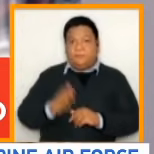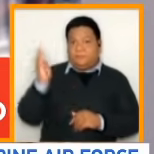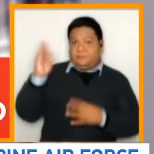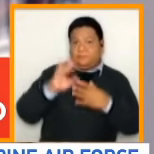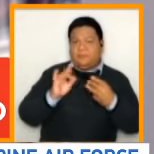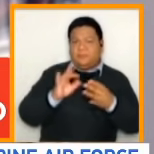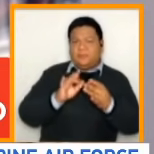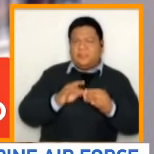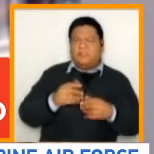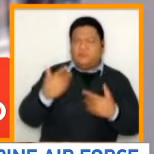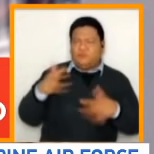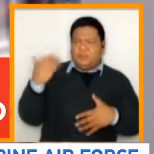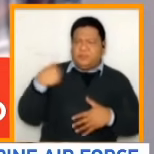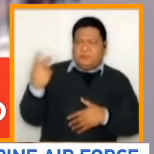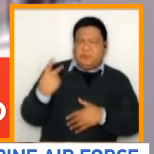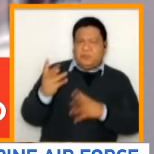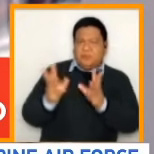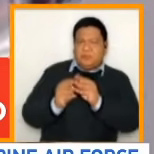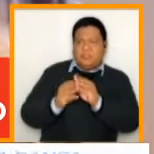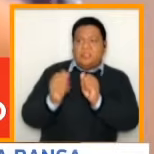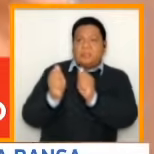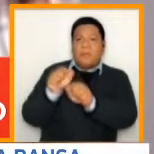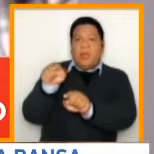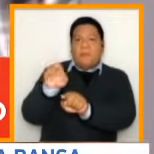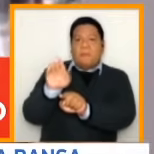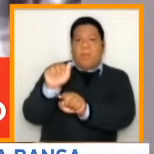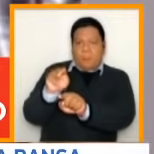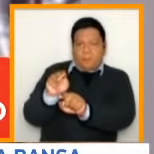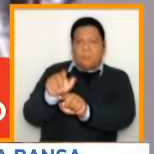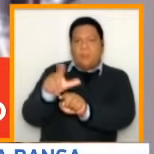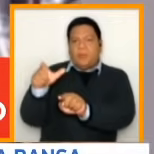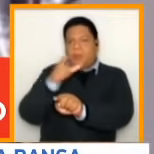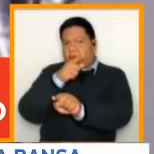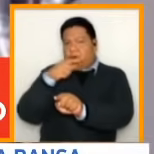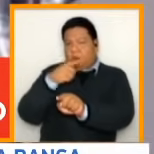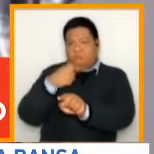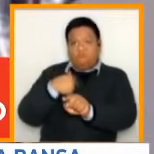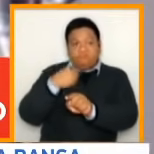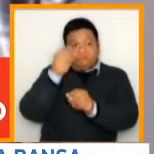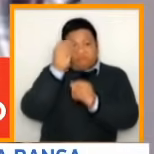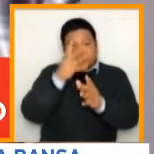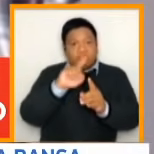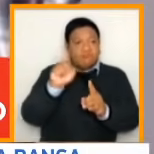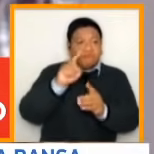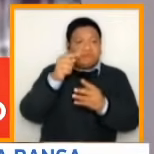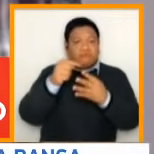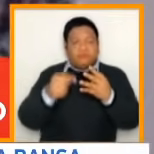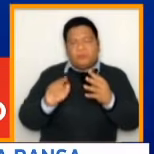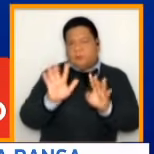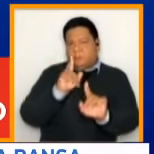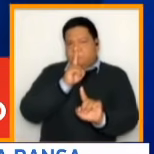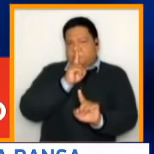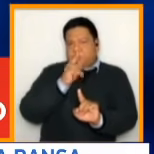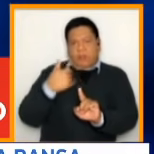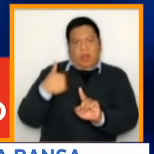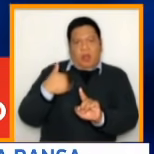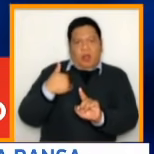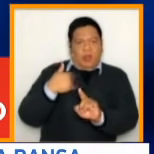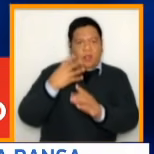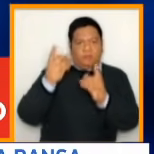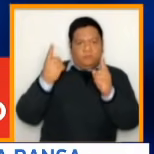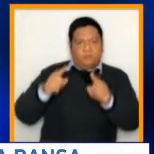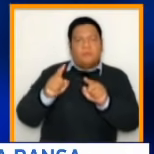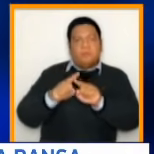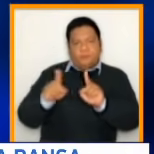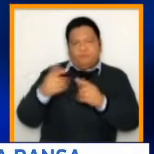kasi nga wala naman ng authority sa kanya para i-share yung aming pinag-usapan. Pero nag-usap na kami. Kinumpirma naman